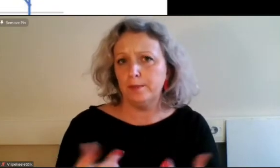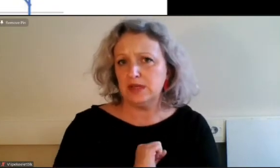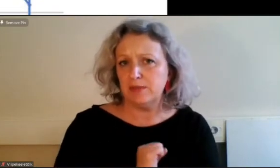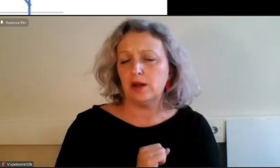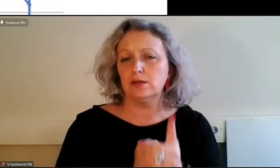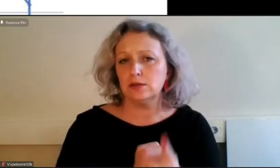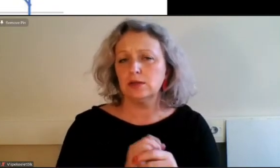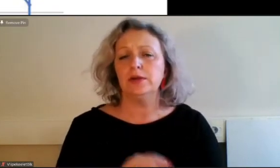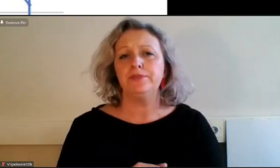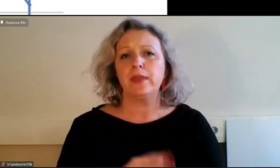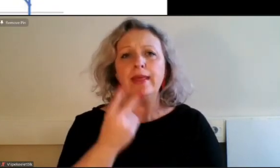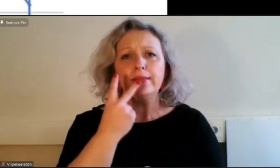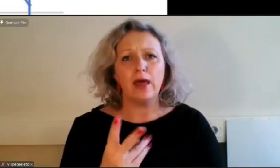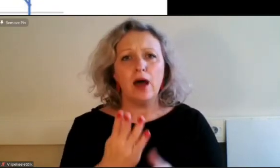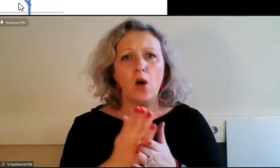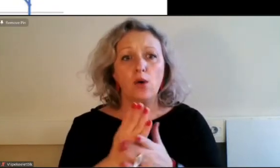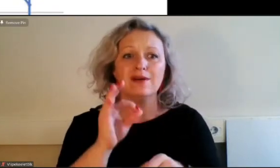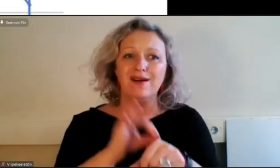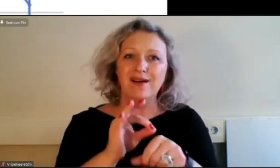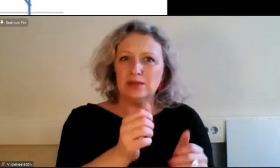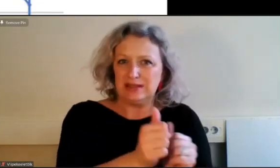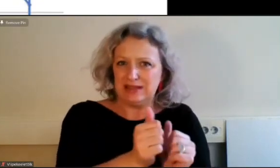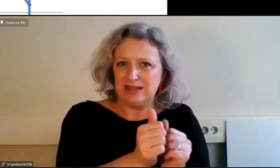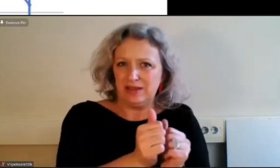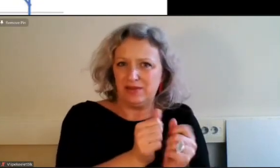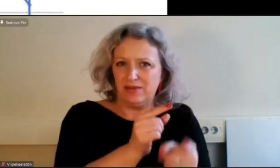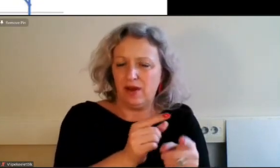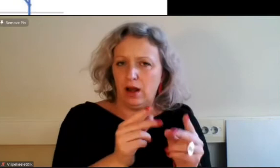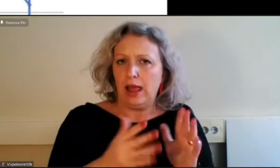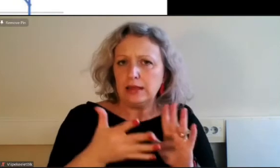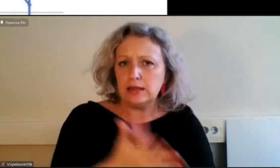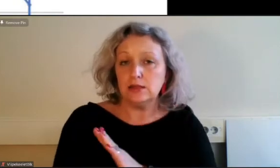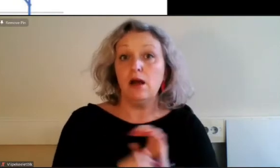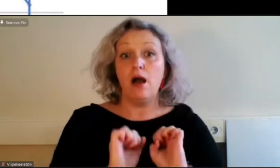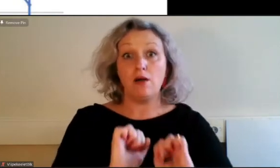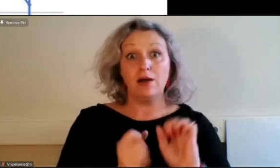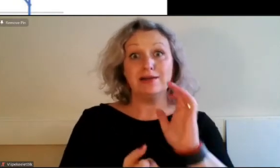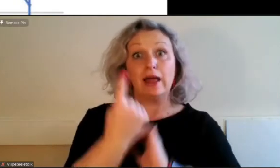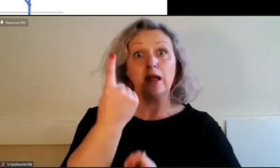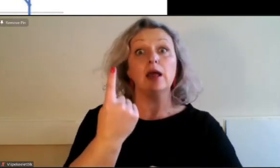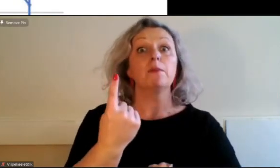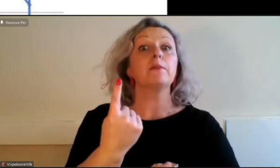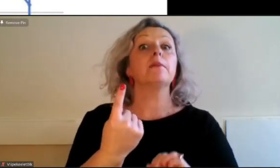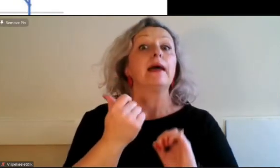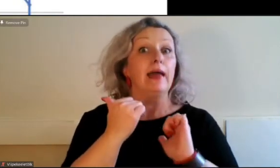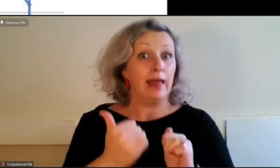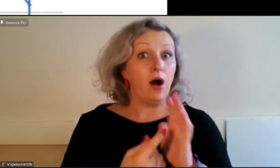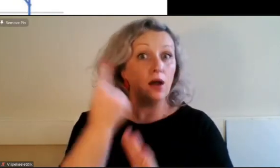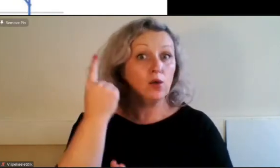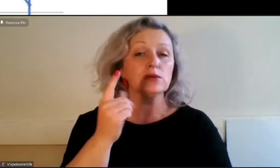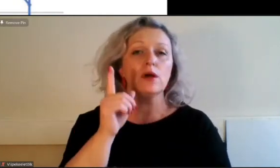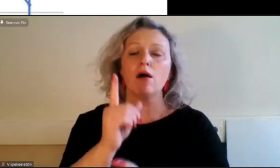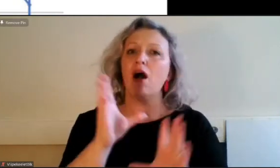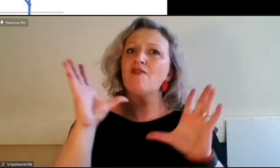hea ja see kaitse efektiivsus langeb päris kiiresti. Et kes on Jansseni vaktsiiniga